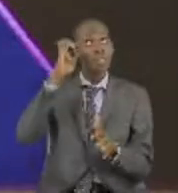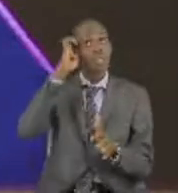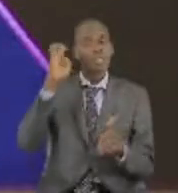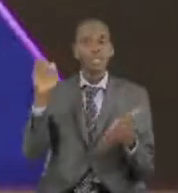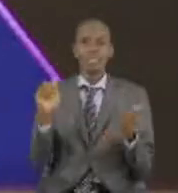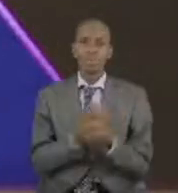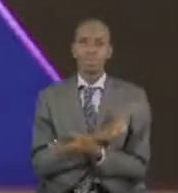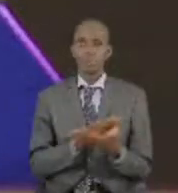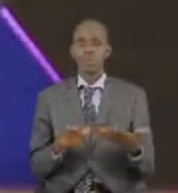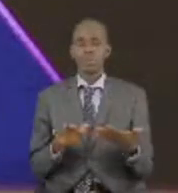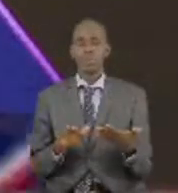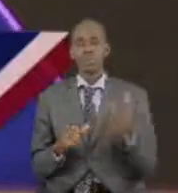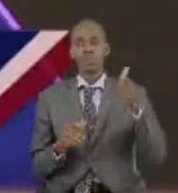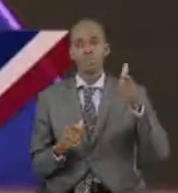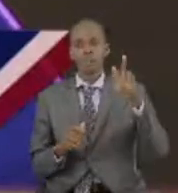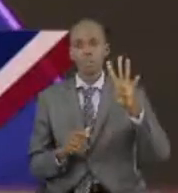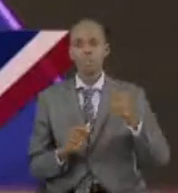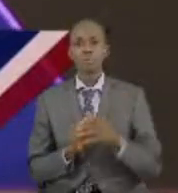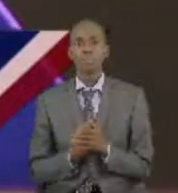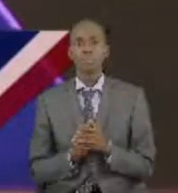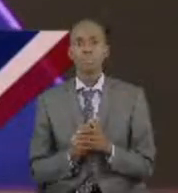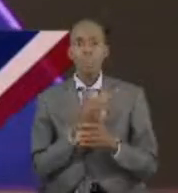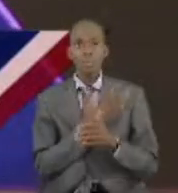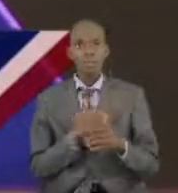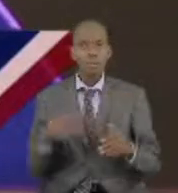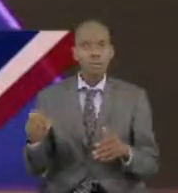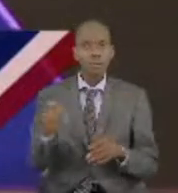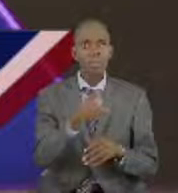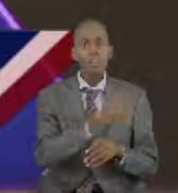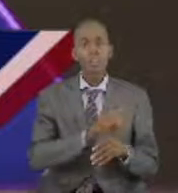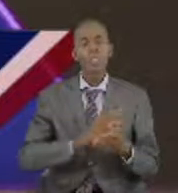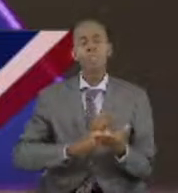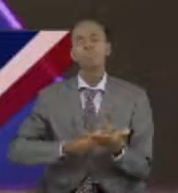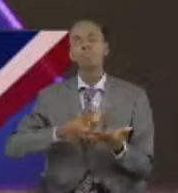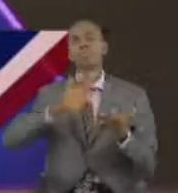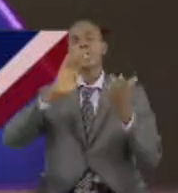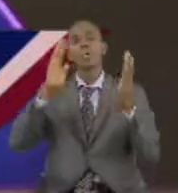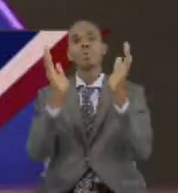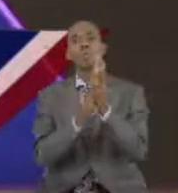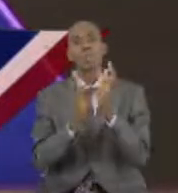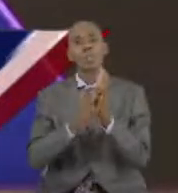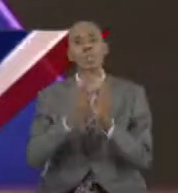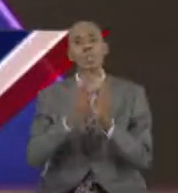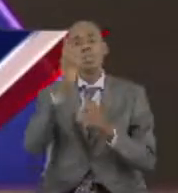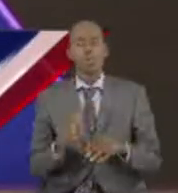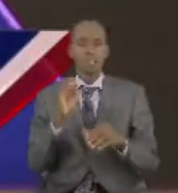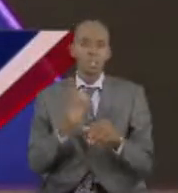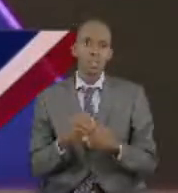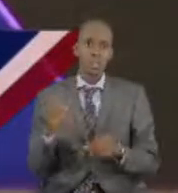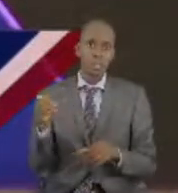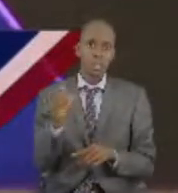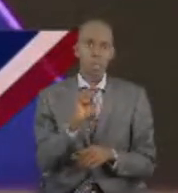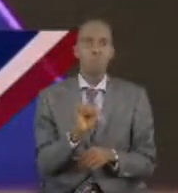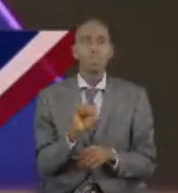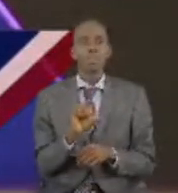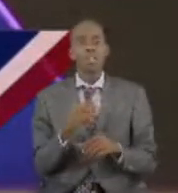détruire. Verset 24. Et elles glorifiaient Dieu à mon sujet, et